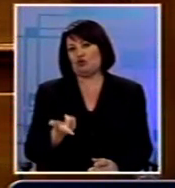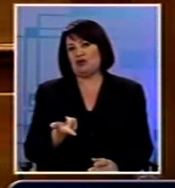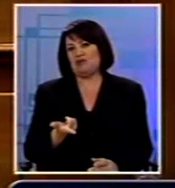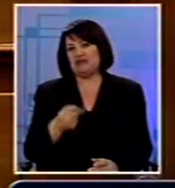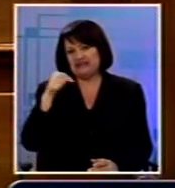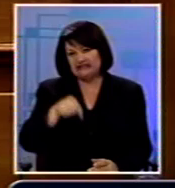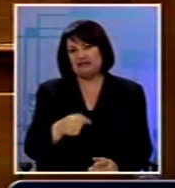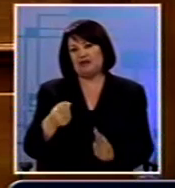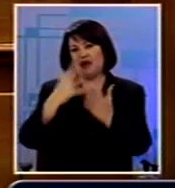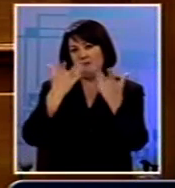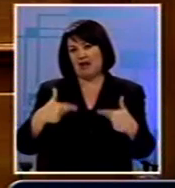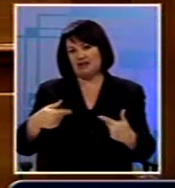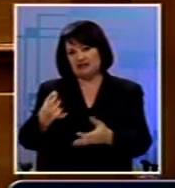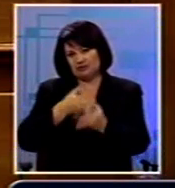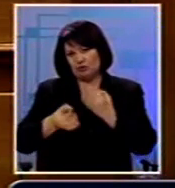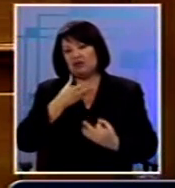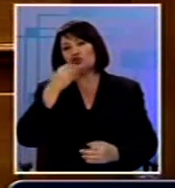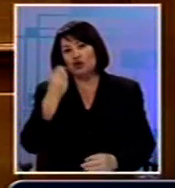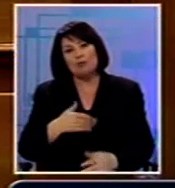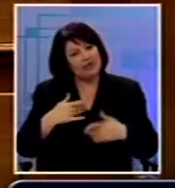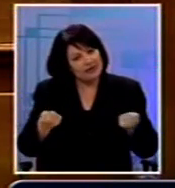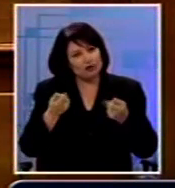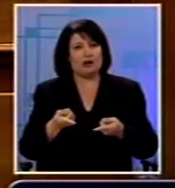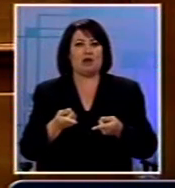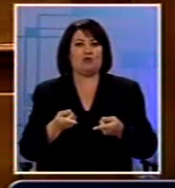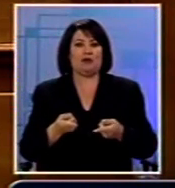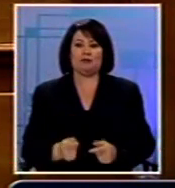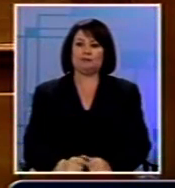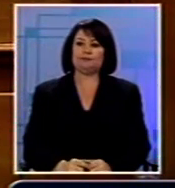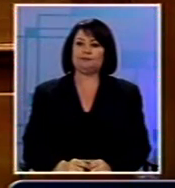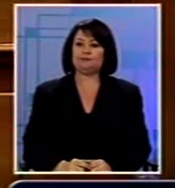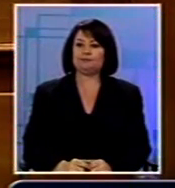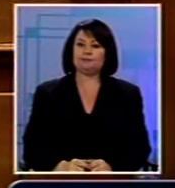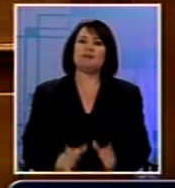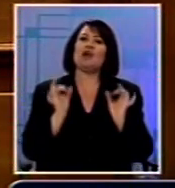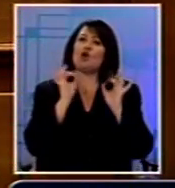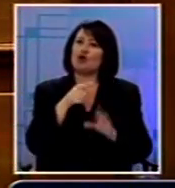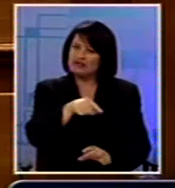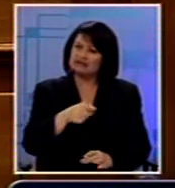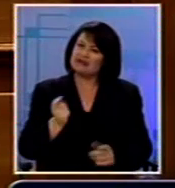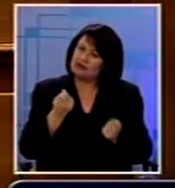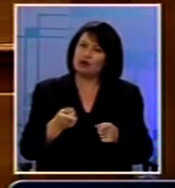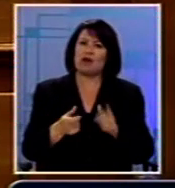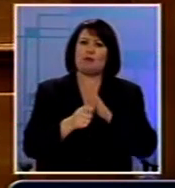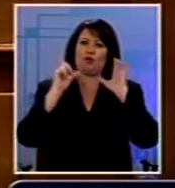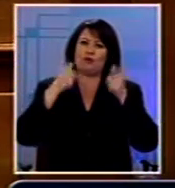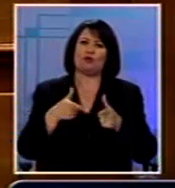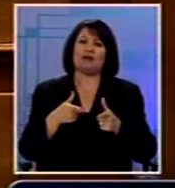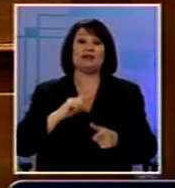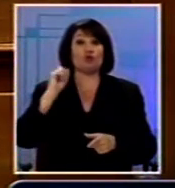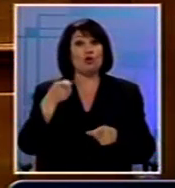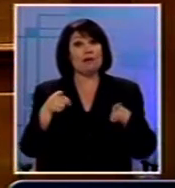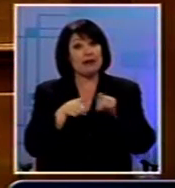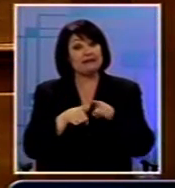σημερινή παράστασή σας. Εμείς θα το κάνουμε αυτό. Και χωρίς εσάς. Θα ήταν καλύτερα να το κάναμε όλοι